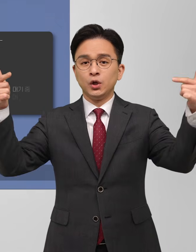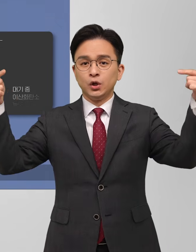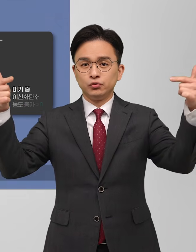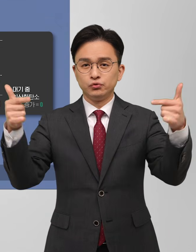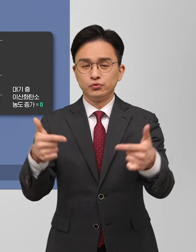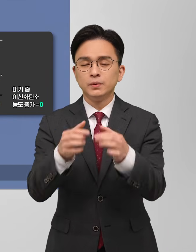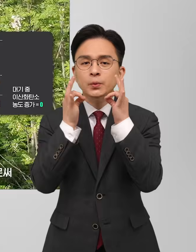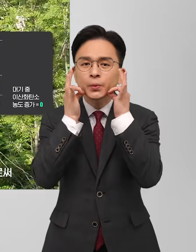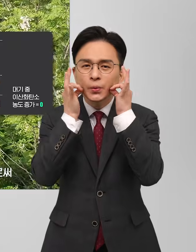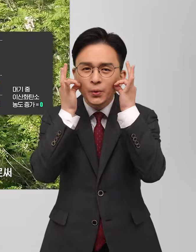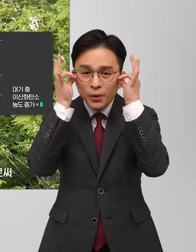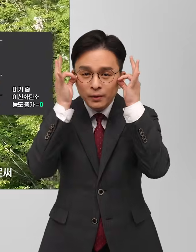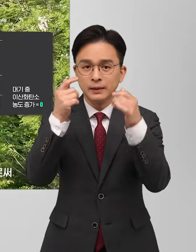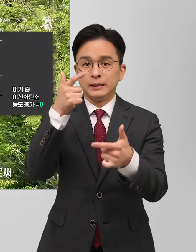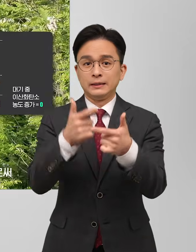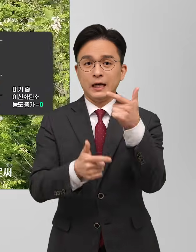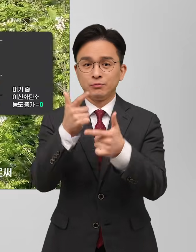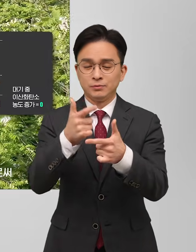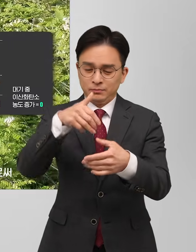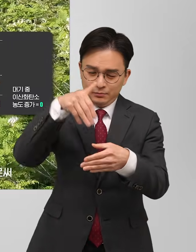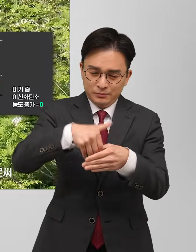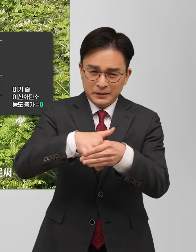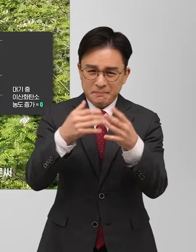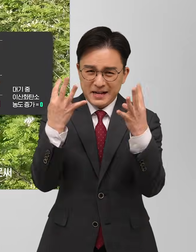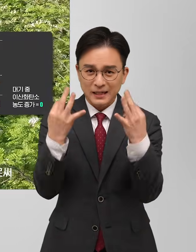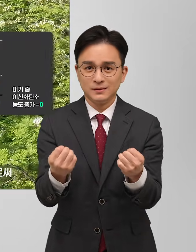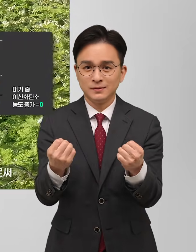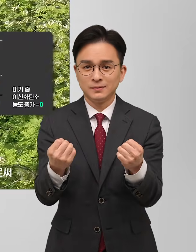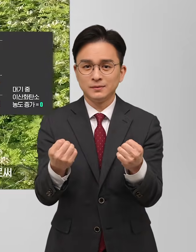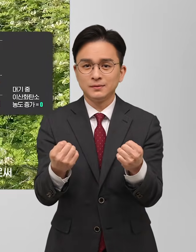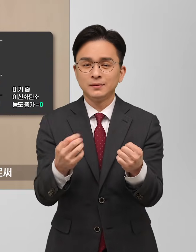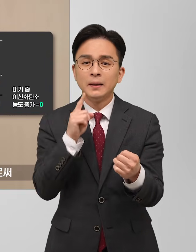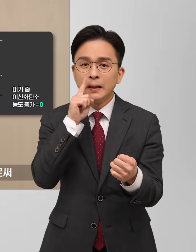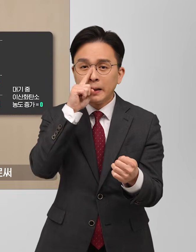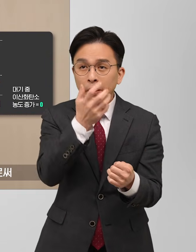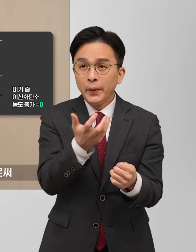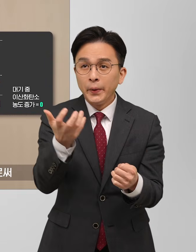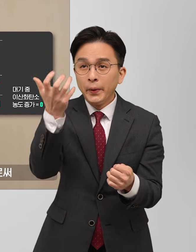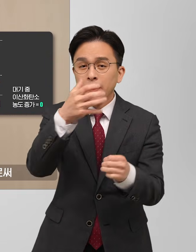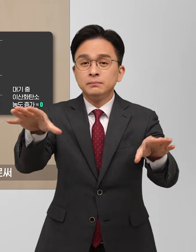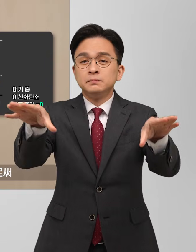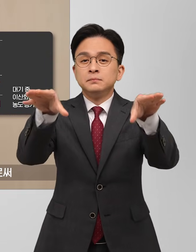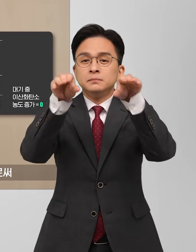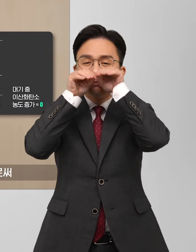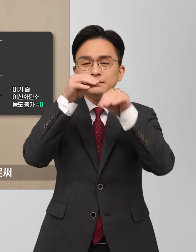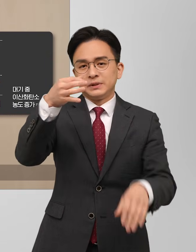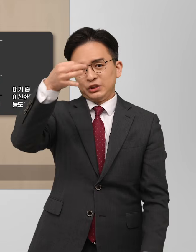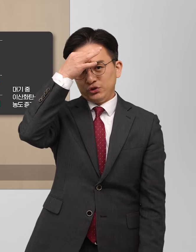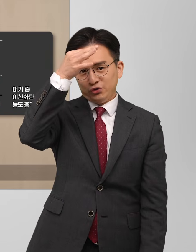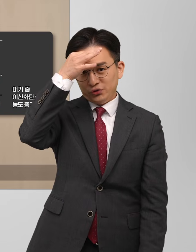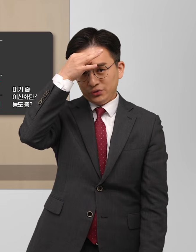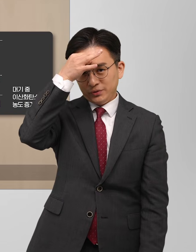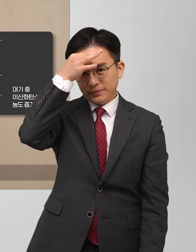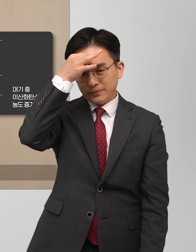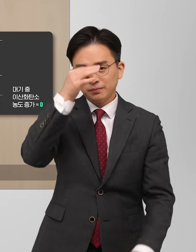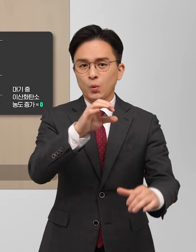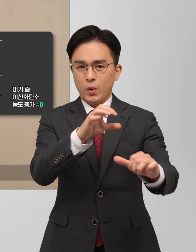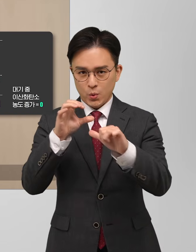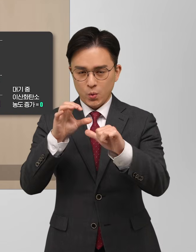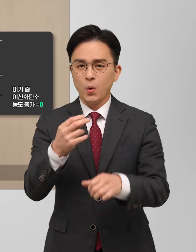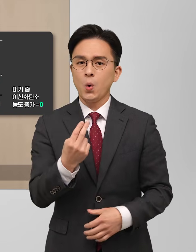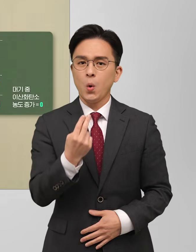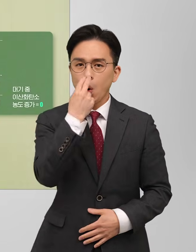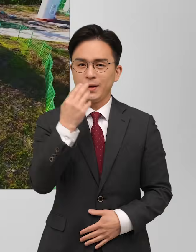배출량을 감소시키고 산림 등 흡수원, 탄소 포집 기술 등으로 온실가스를 흡수함으로써 탄소 중립을 실현할